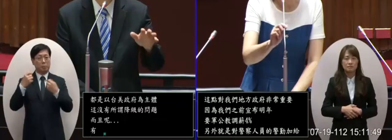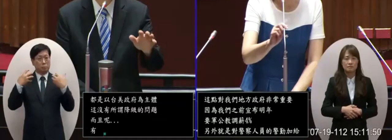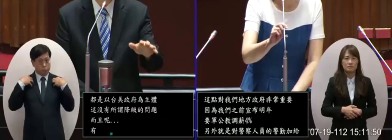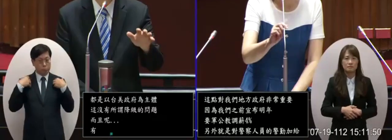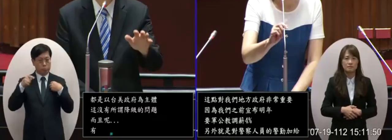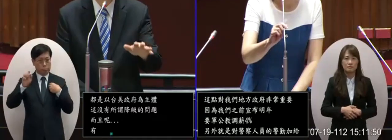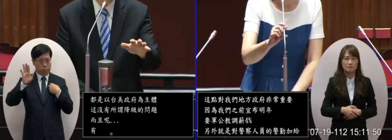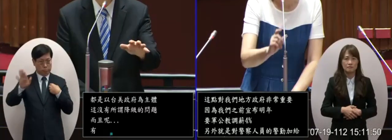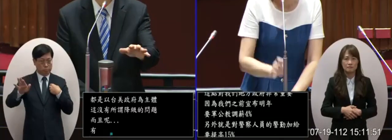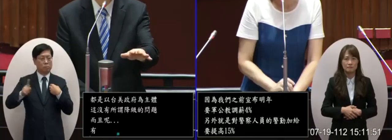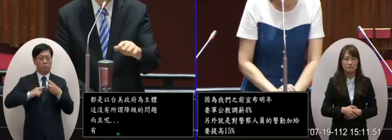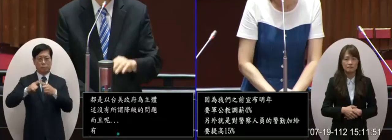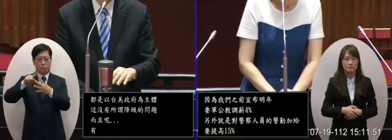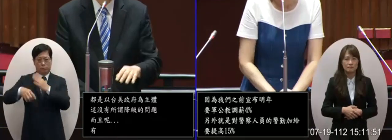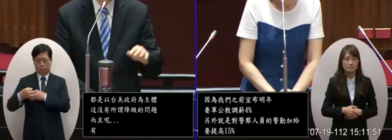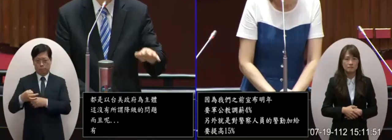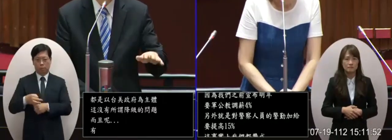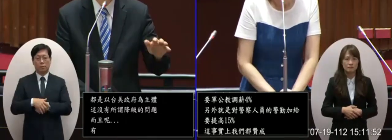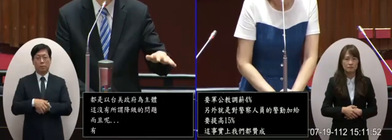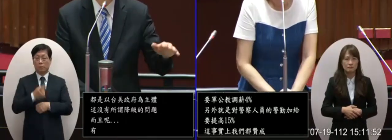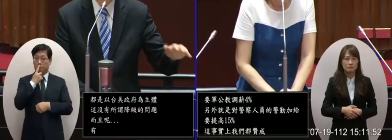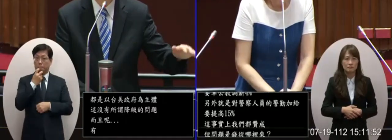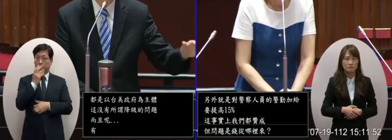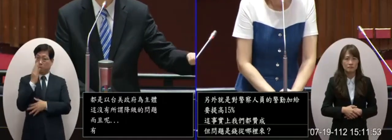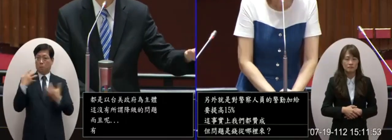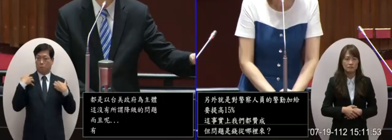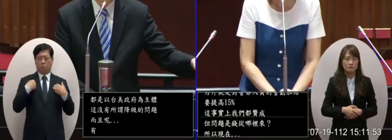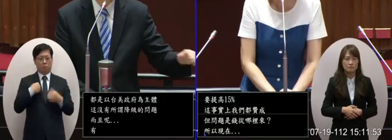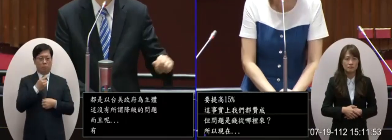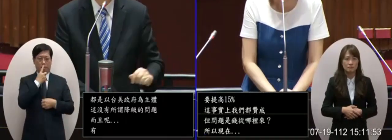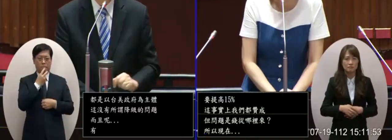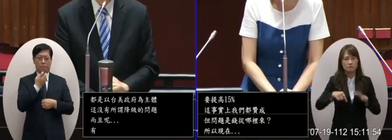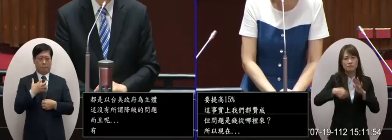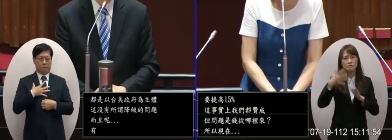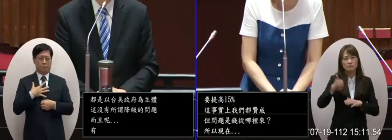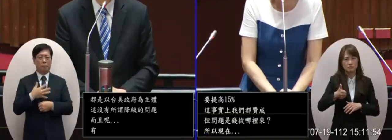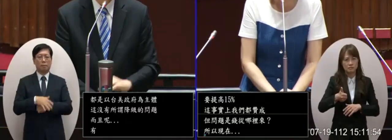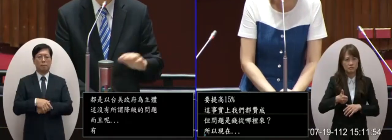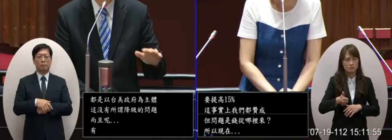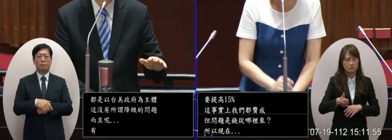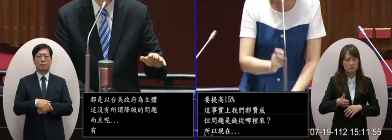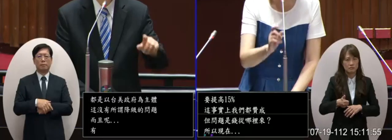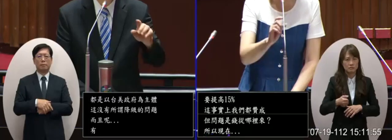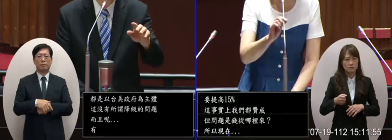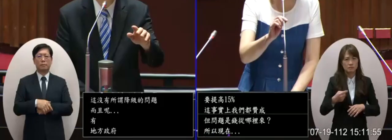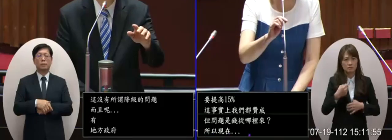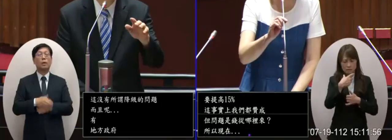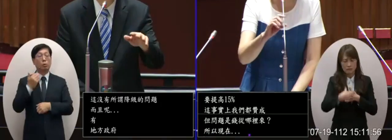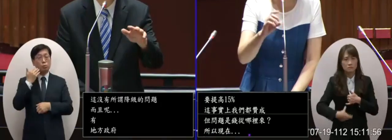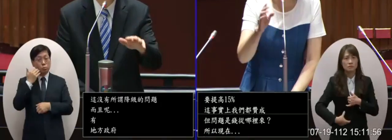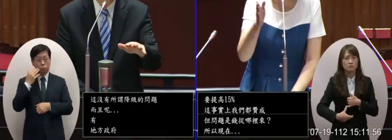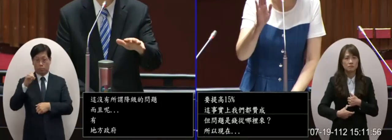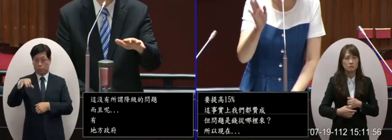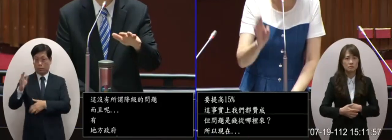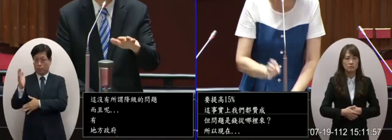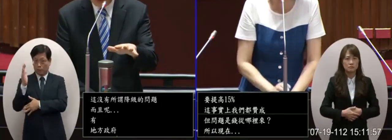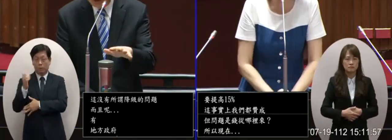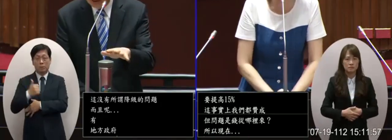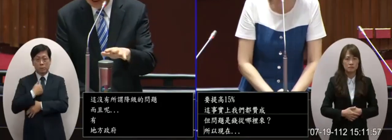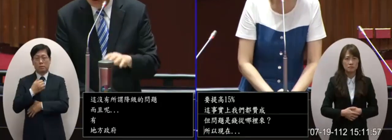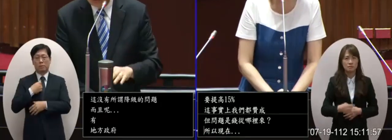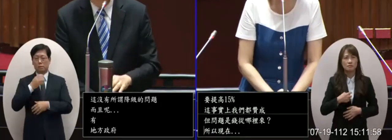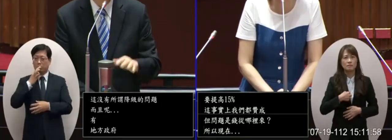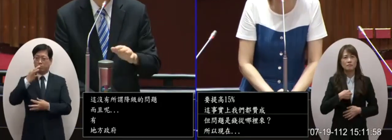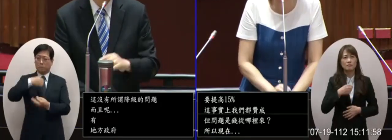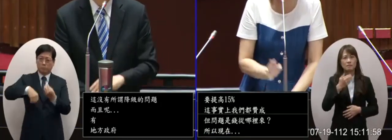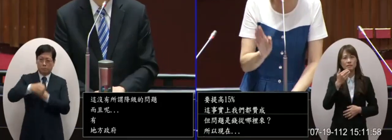责地方政府的人事费用，中央政府负责中央 政府的人事费用。所以在这边在 当地方政府有， 我还没有